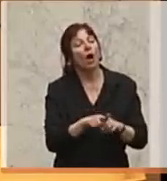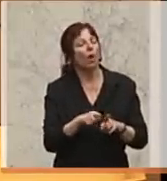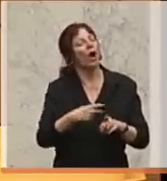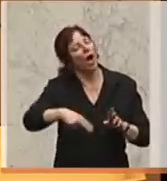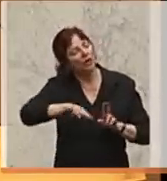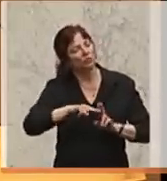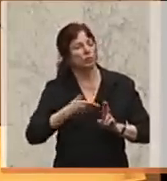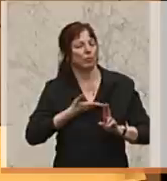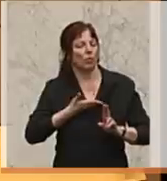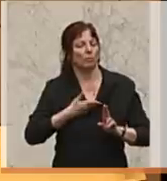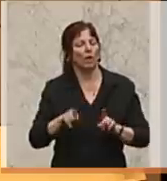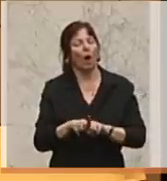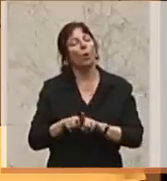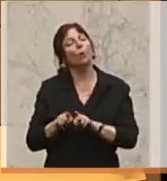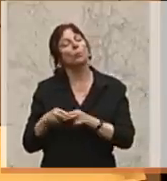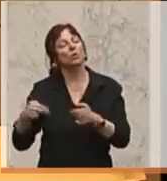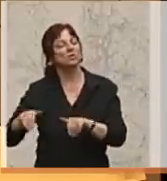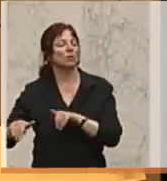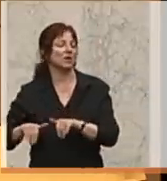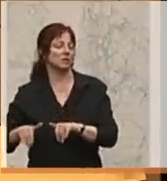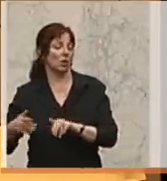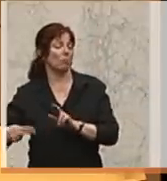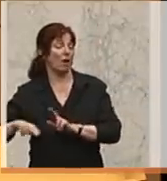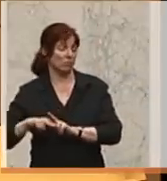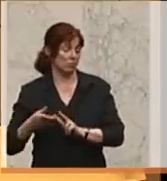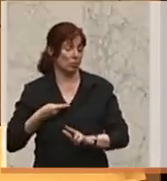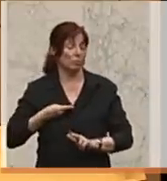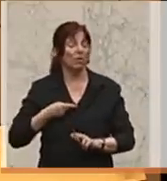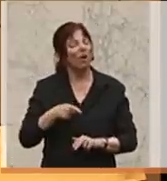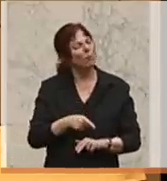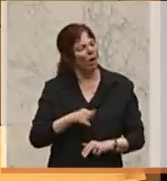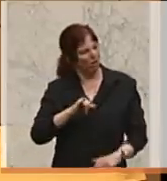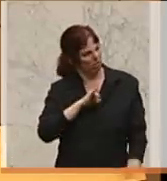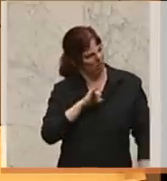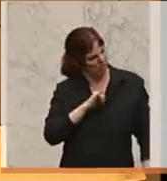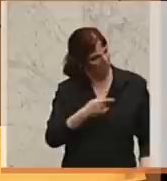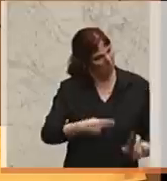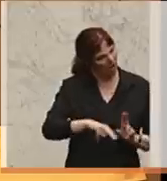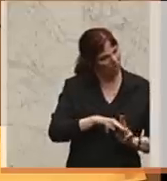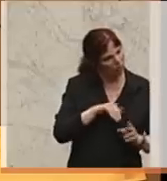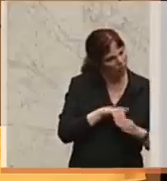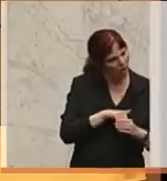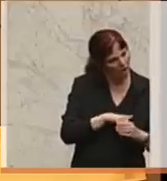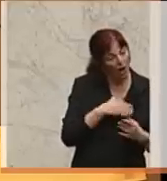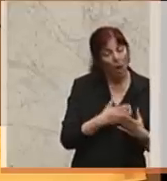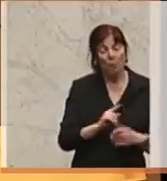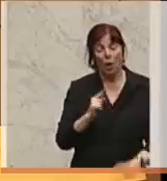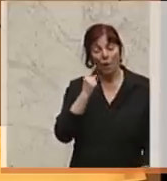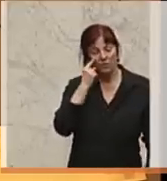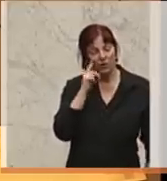Anfragenbeantwortungen sind natürlich bemerkenswert. Dazu dann noch im Detail. Was auffällt und warum Bundeskanzleramt jetzt für